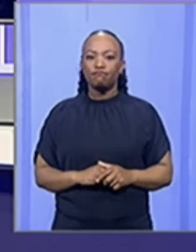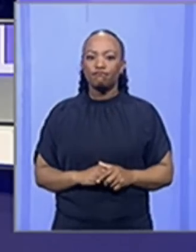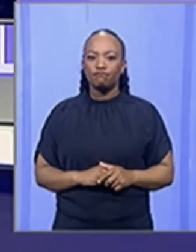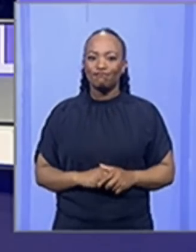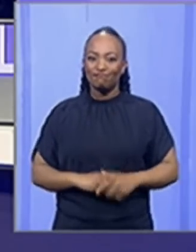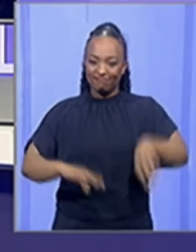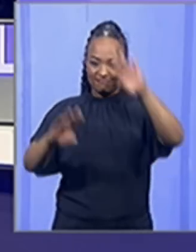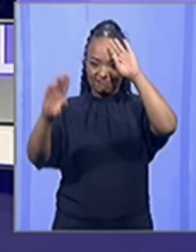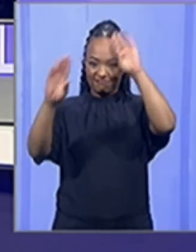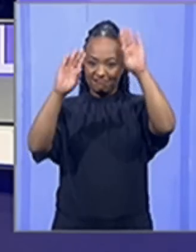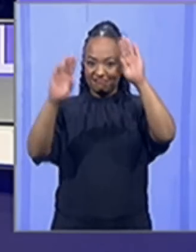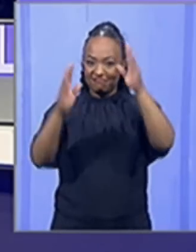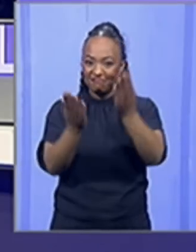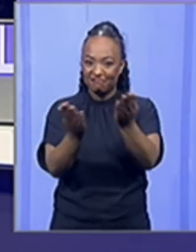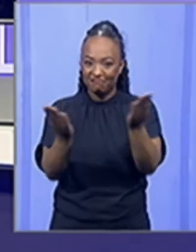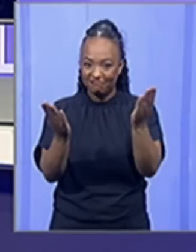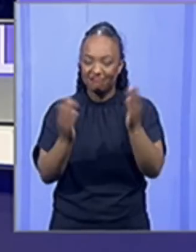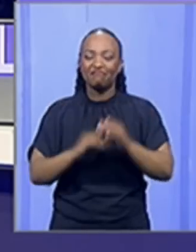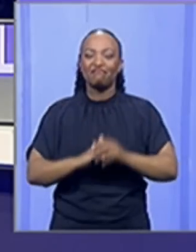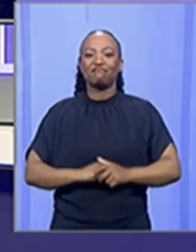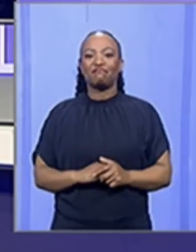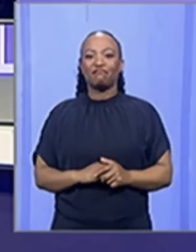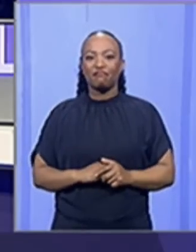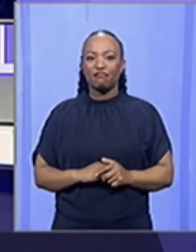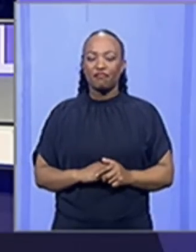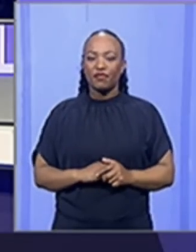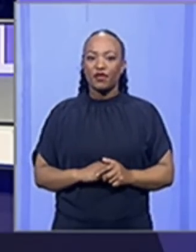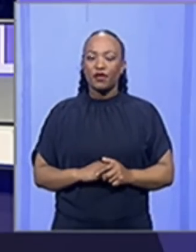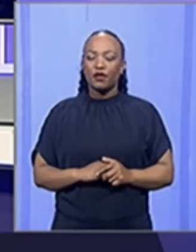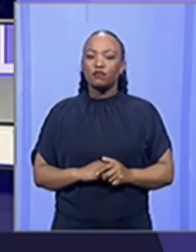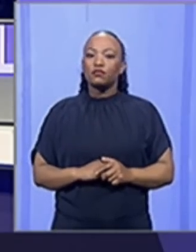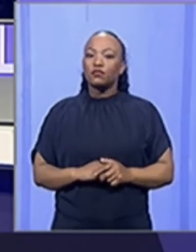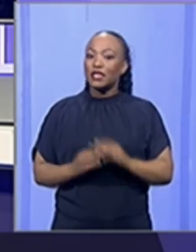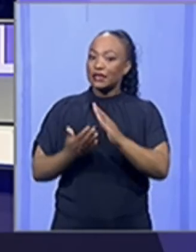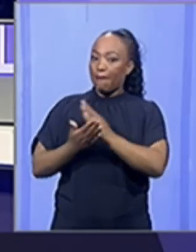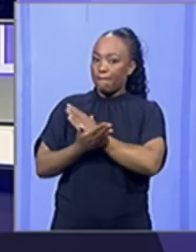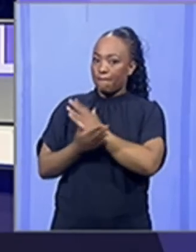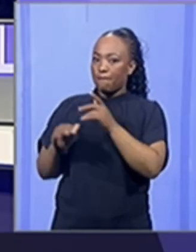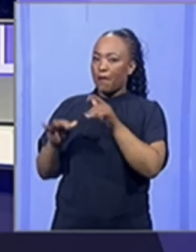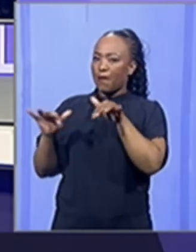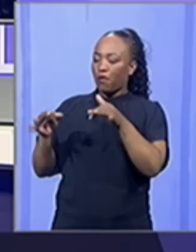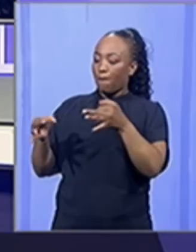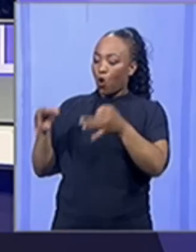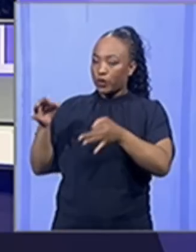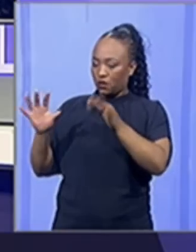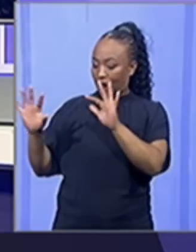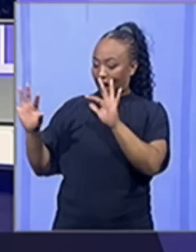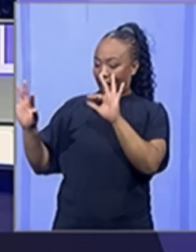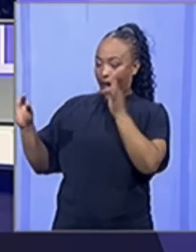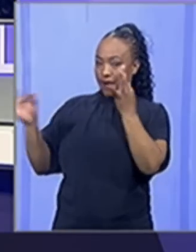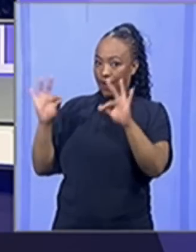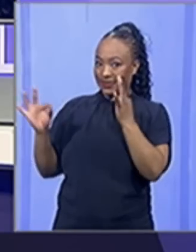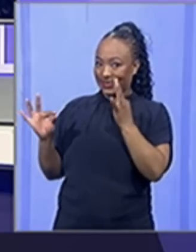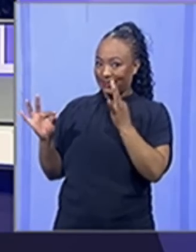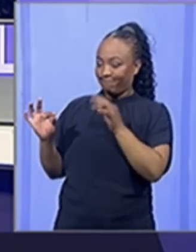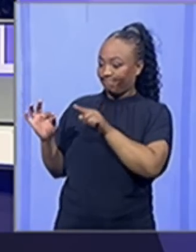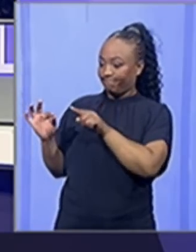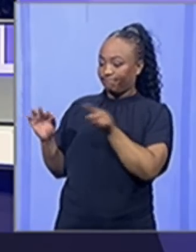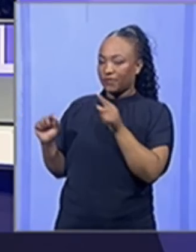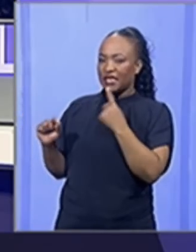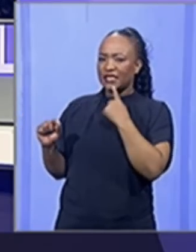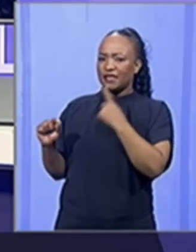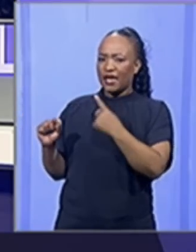Dumela mogaetsho. Bangwe ba ba sekaseki ba dipolotiki ba re lekoko la Umkhonto weSizwe le patelesega go nna